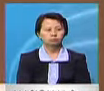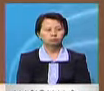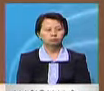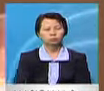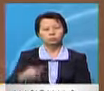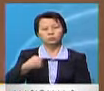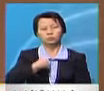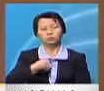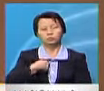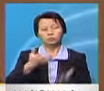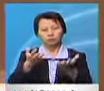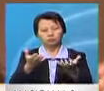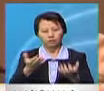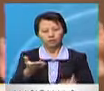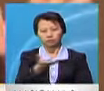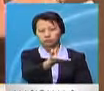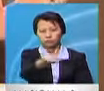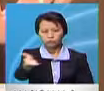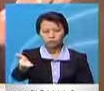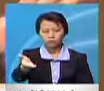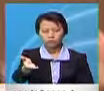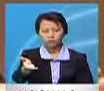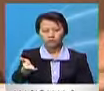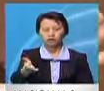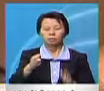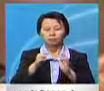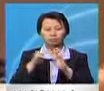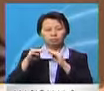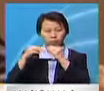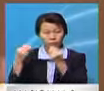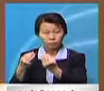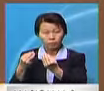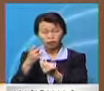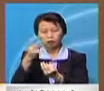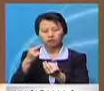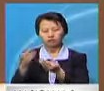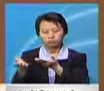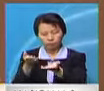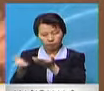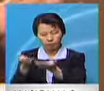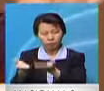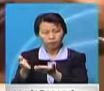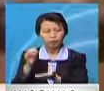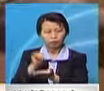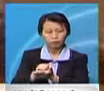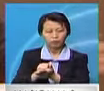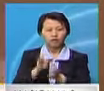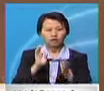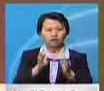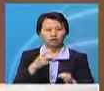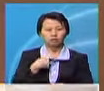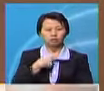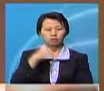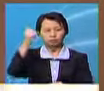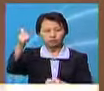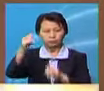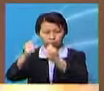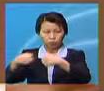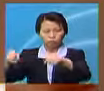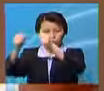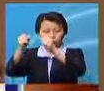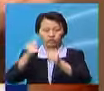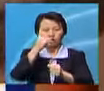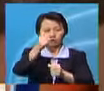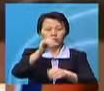Saya mahu saudara-saudari juga memasyarakatkan perkhidmatan itu. Kalau kita ke surau, ke masjid,